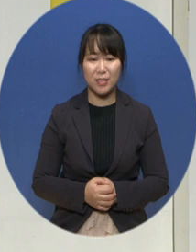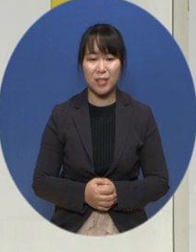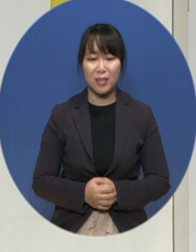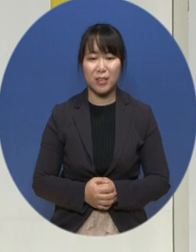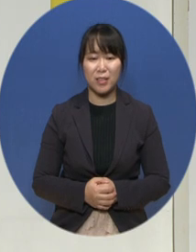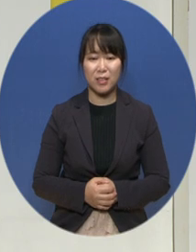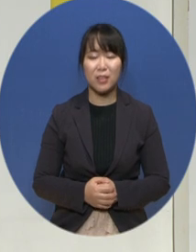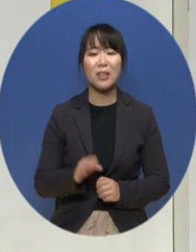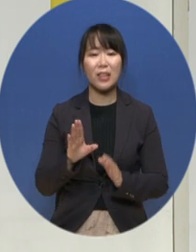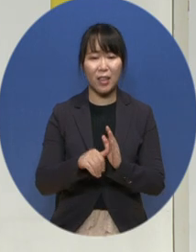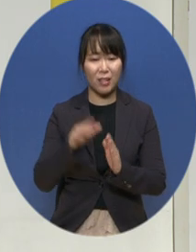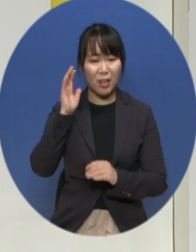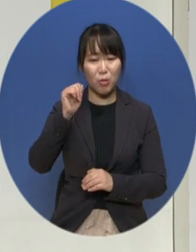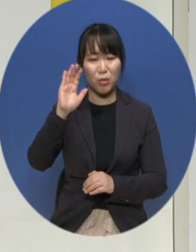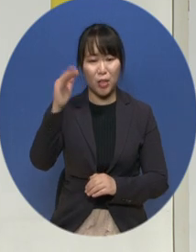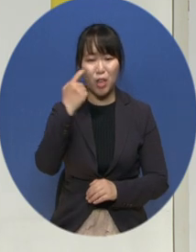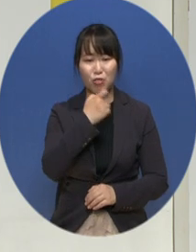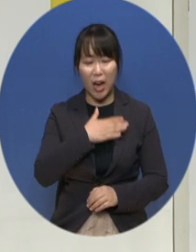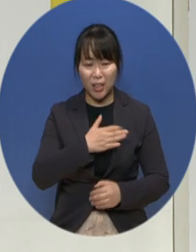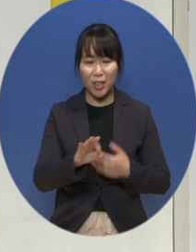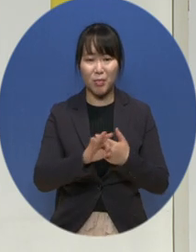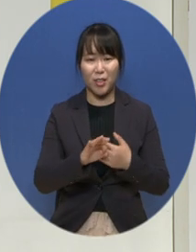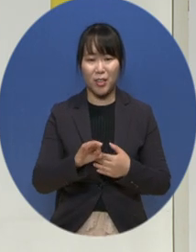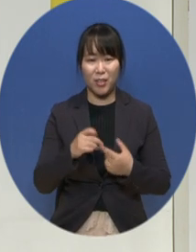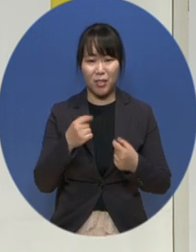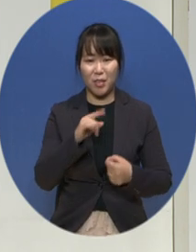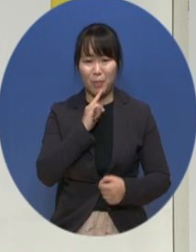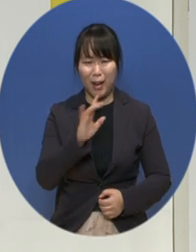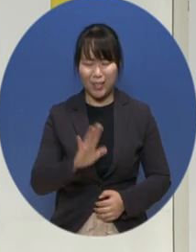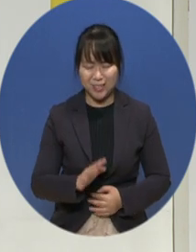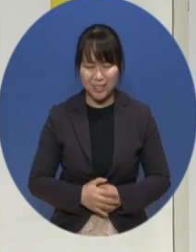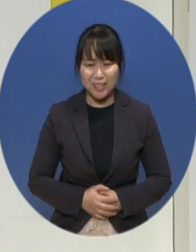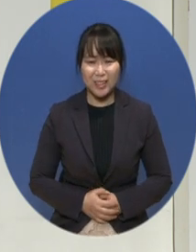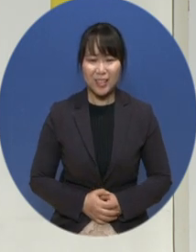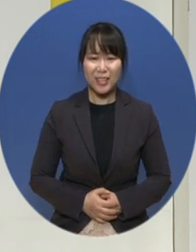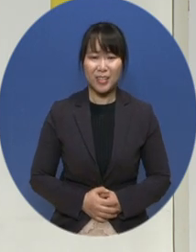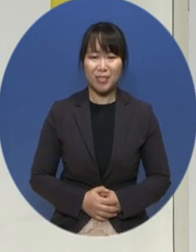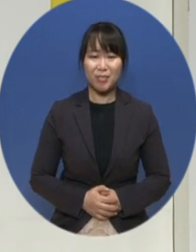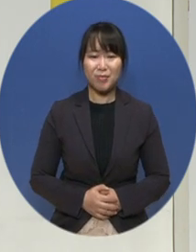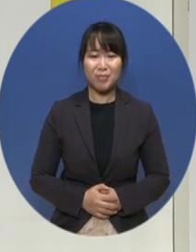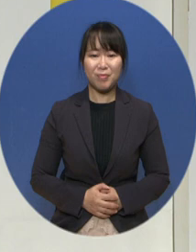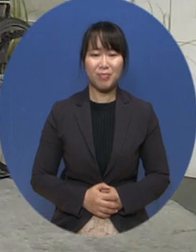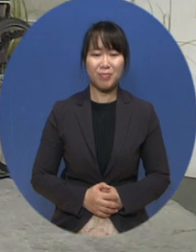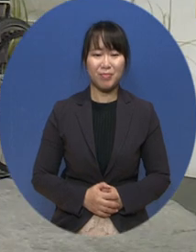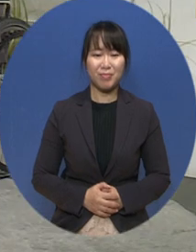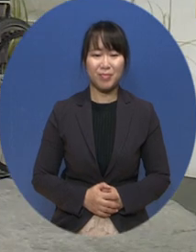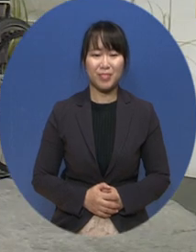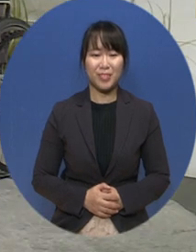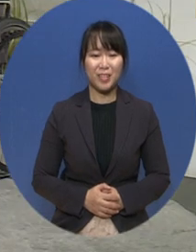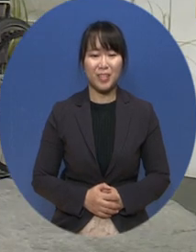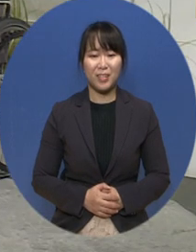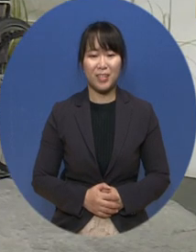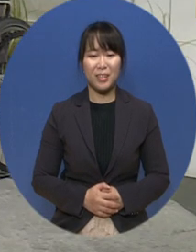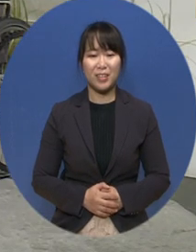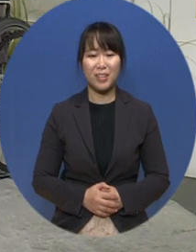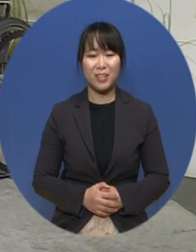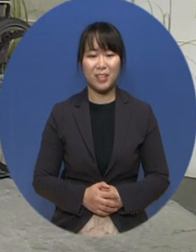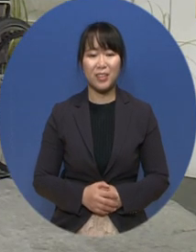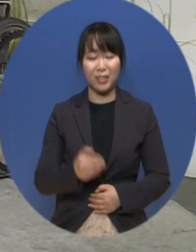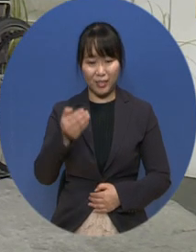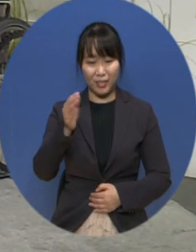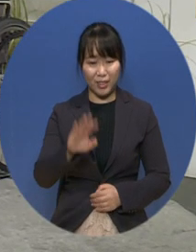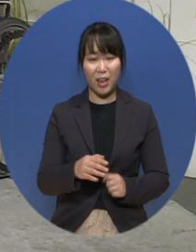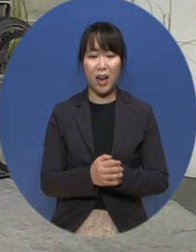4 그때 대통령들 줄 알았으면 아무 를 플라스틱 특장차 아 회견 근데 역할 하시잖아요